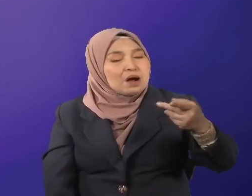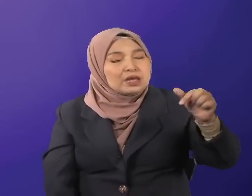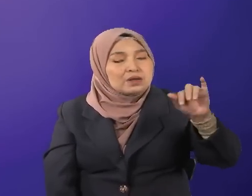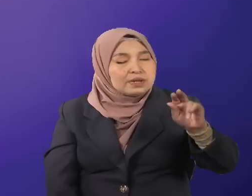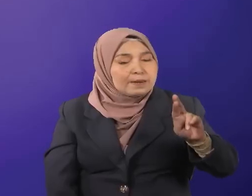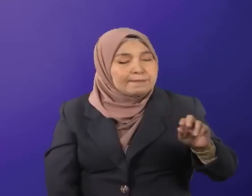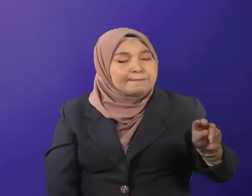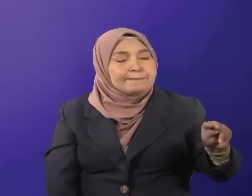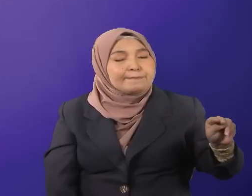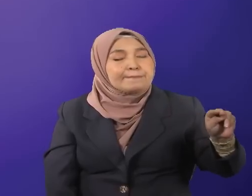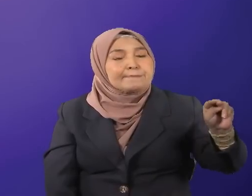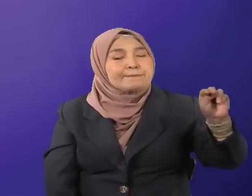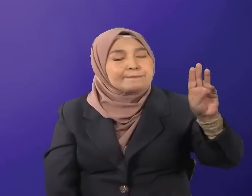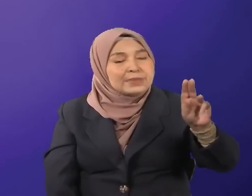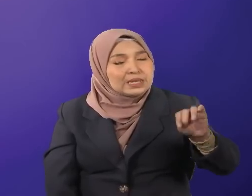بِخَيْرٍ